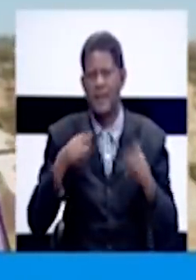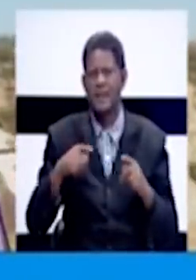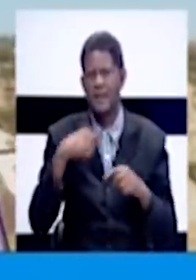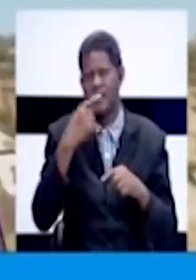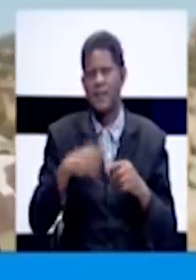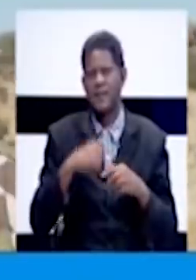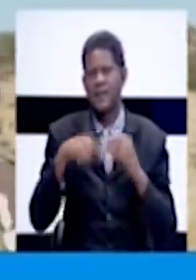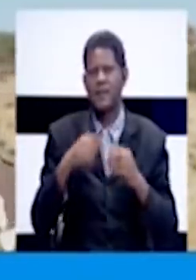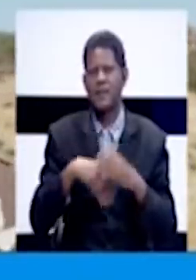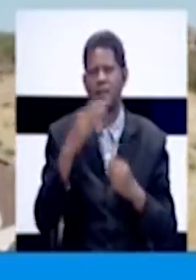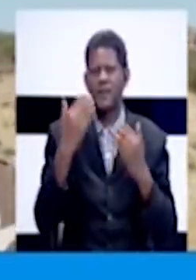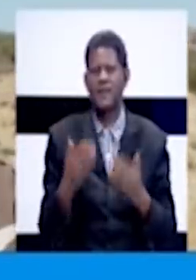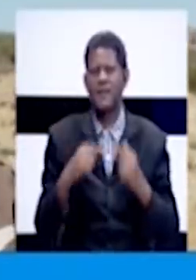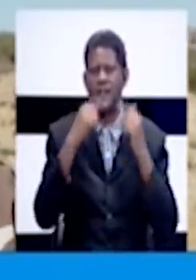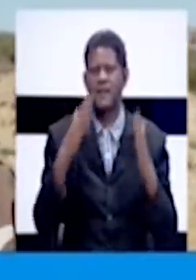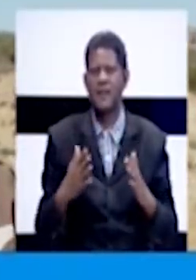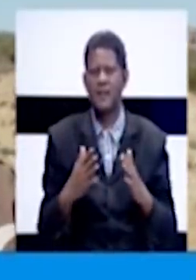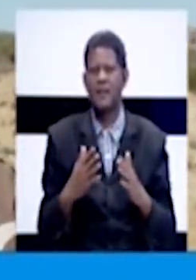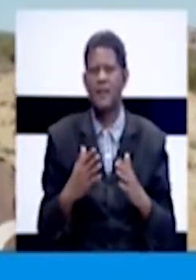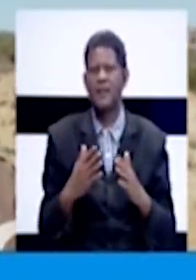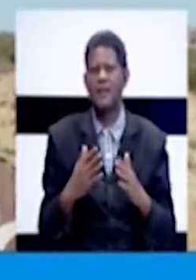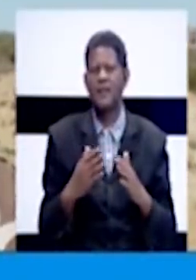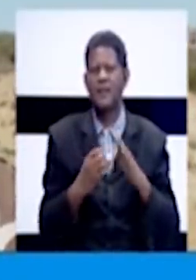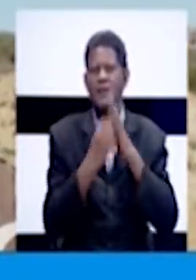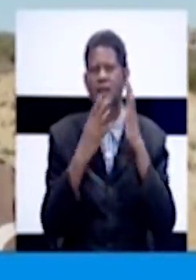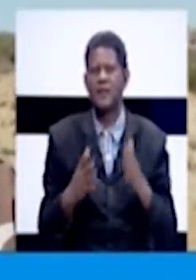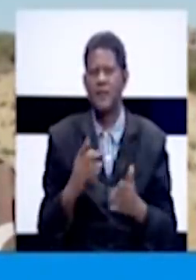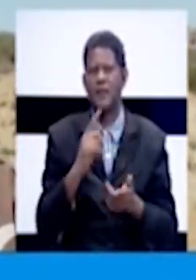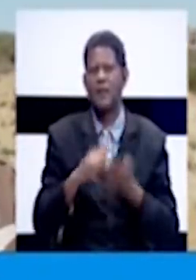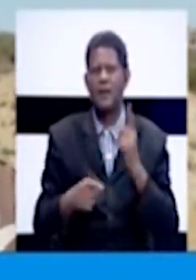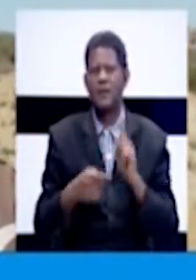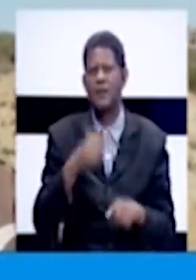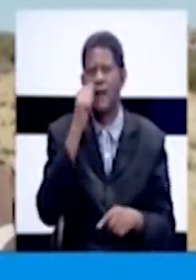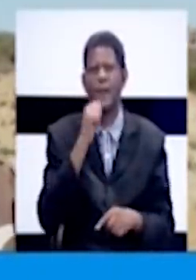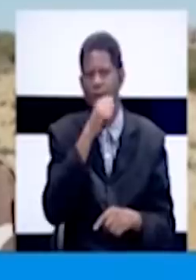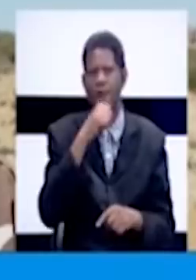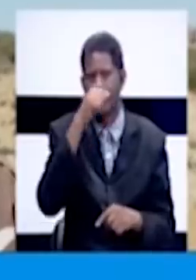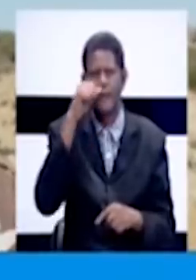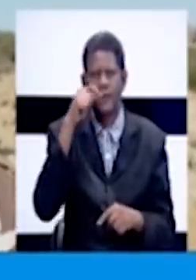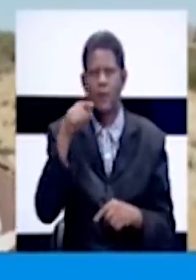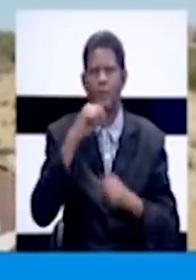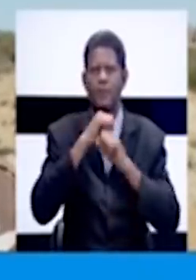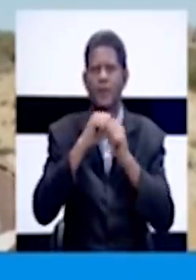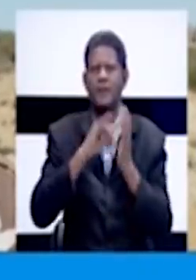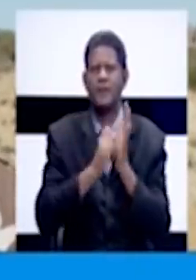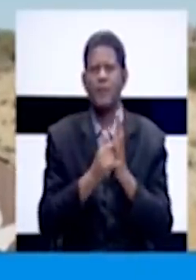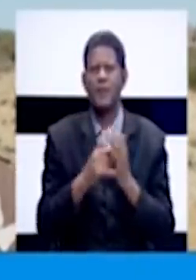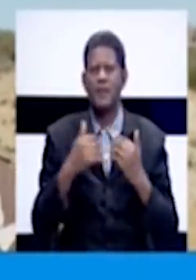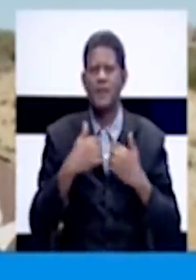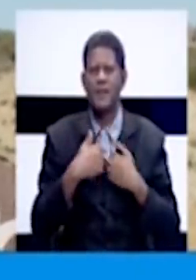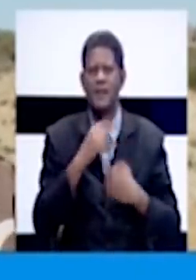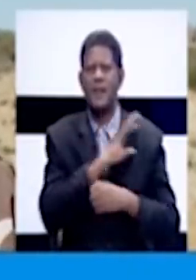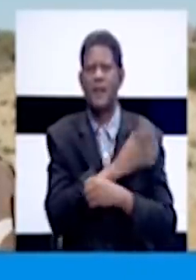حجرمة ناي سلعة نزوم عصوات مشاريع سياسة نابين عامن مكادمان زلنا